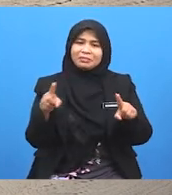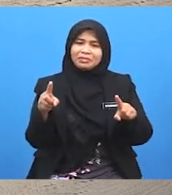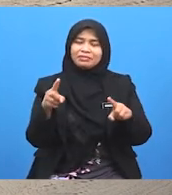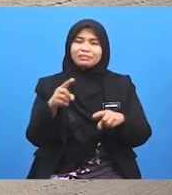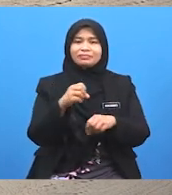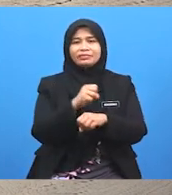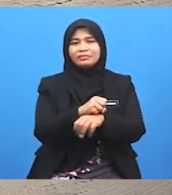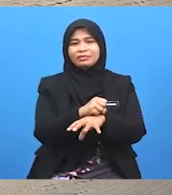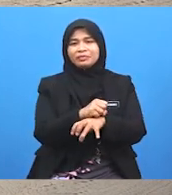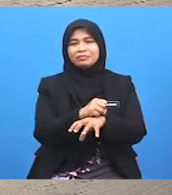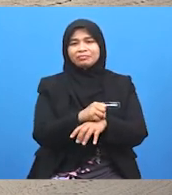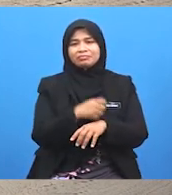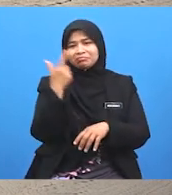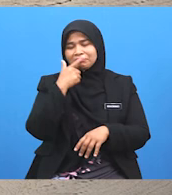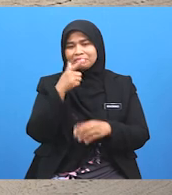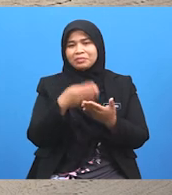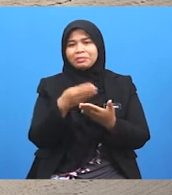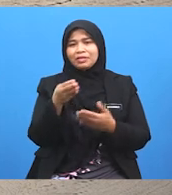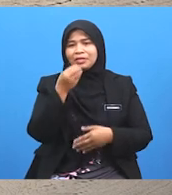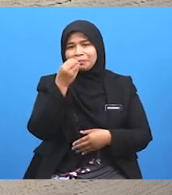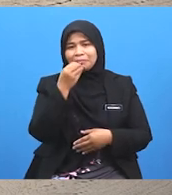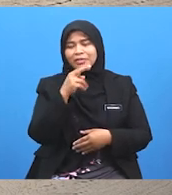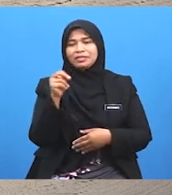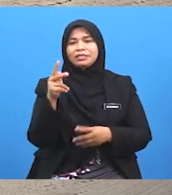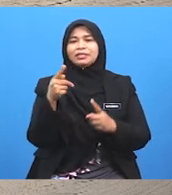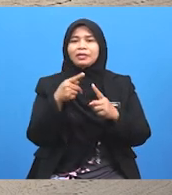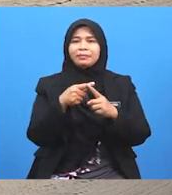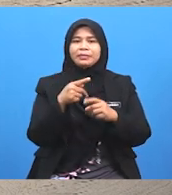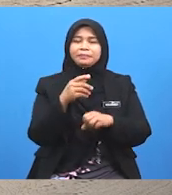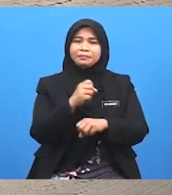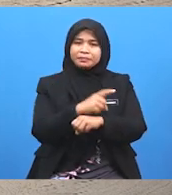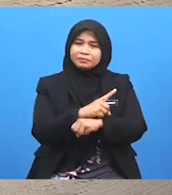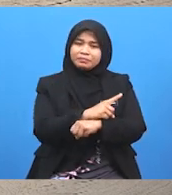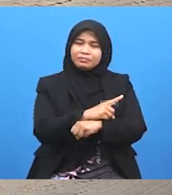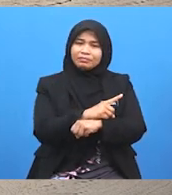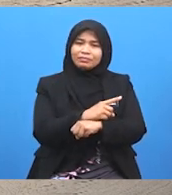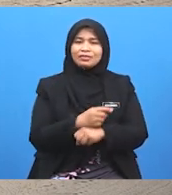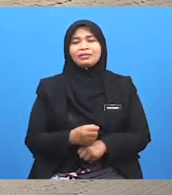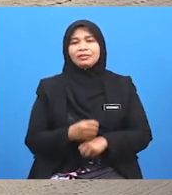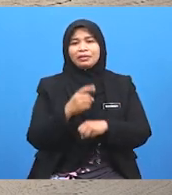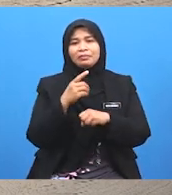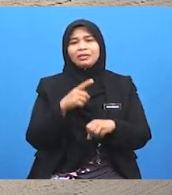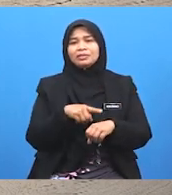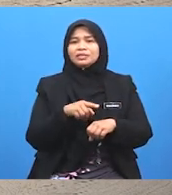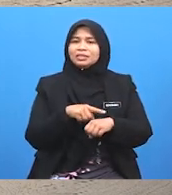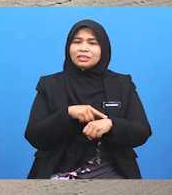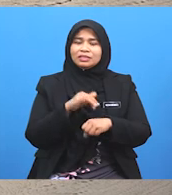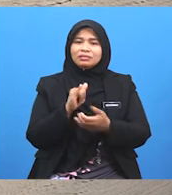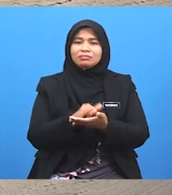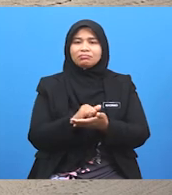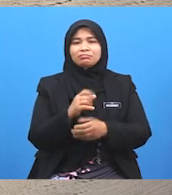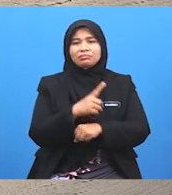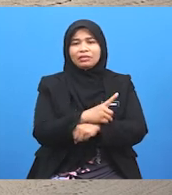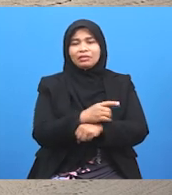mahu memberikan makanan kepada belalang. Si belalang mula menyesal. Semenjak hari